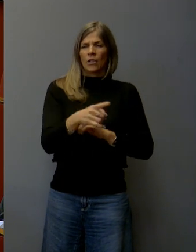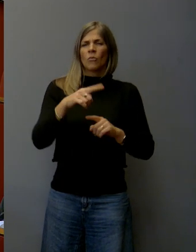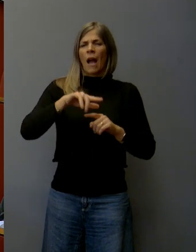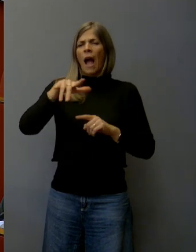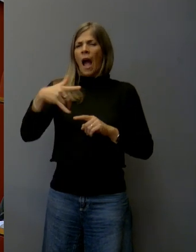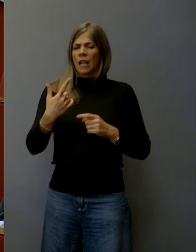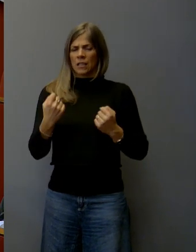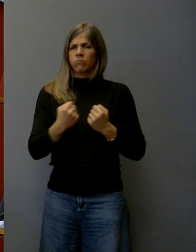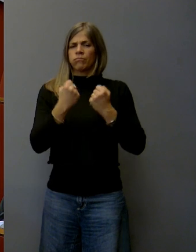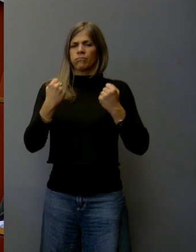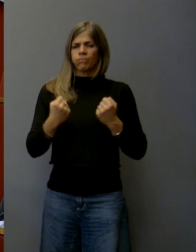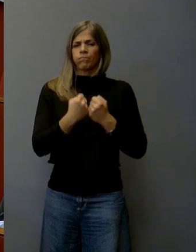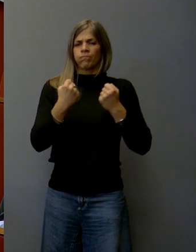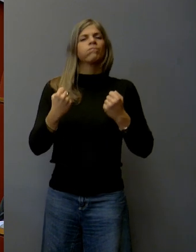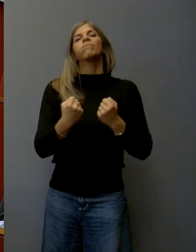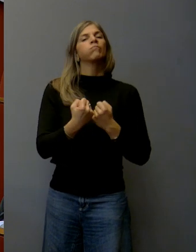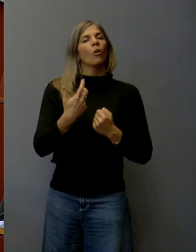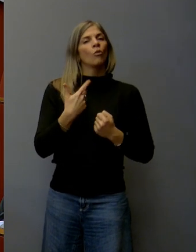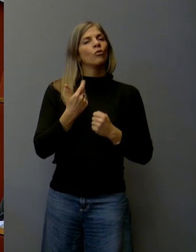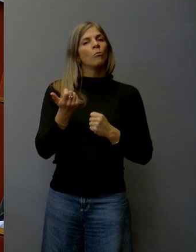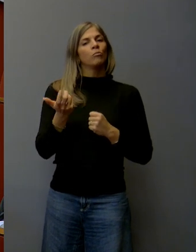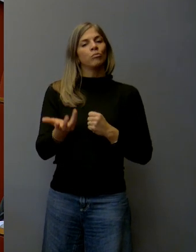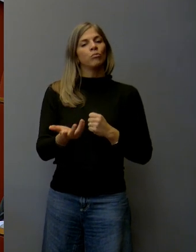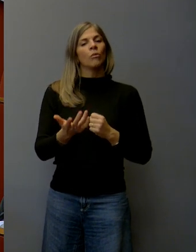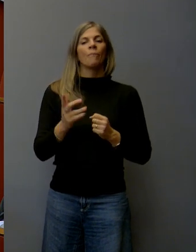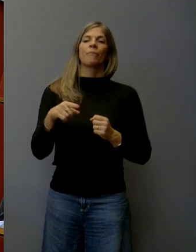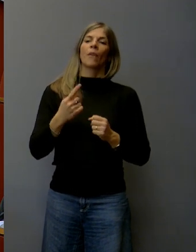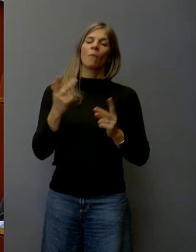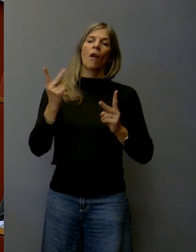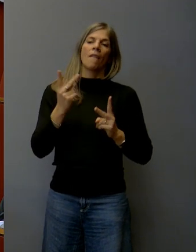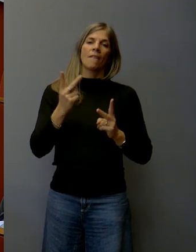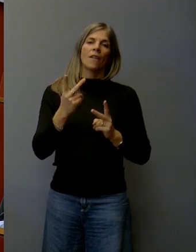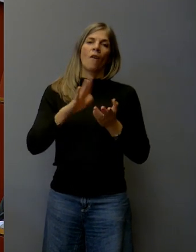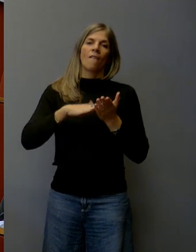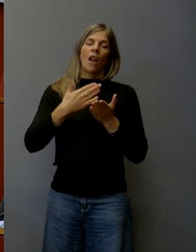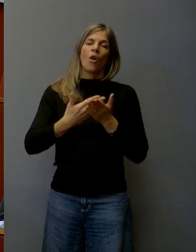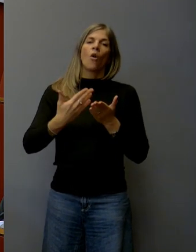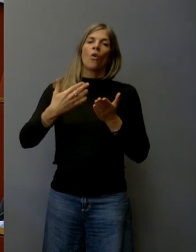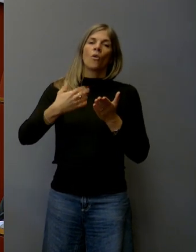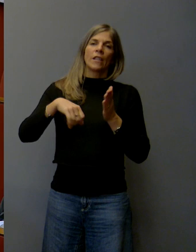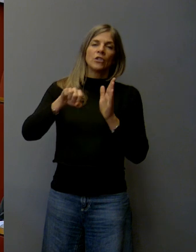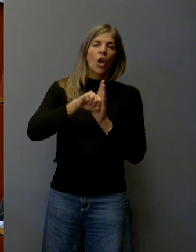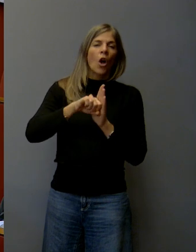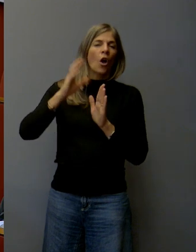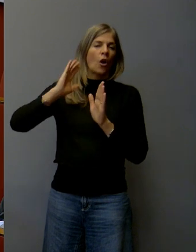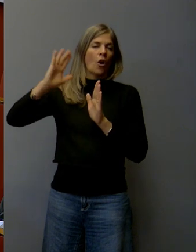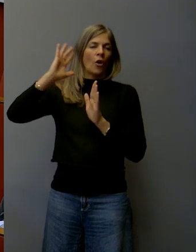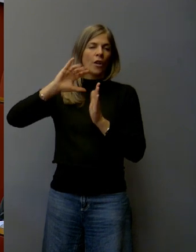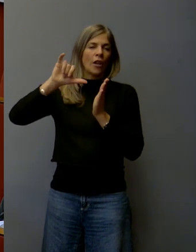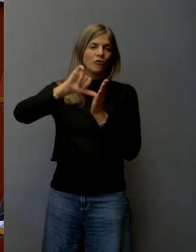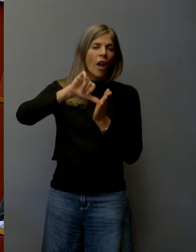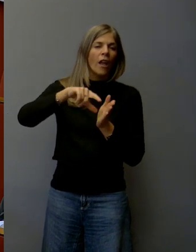alla collega Alfonso che particolarmente sensibile È ovvio che il valore storico del centro storico e il suo valore centrale è